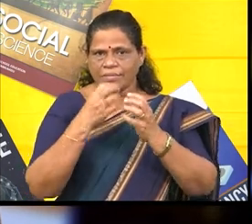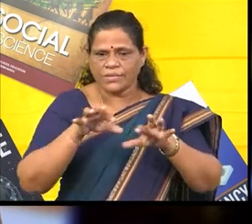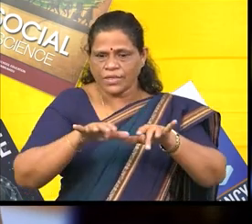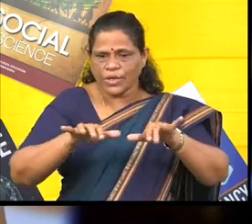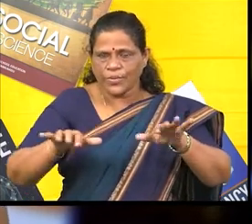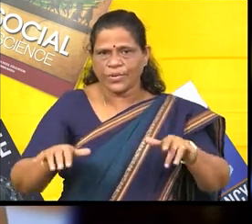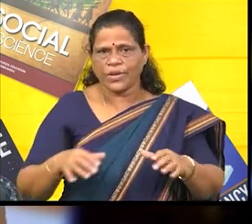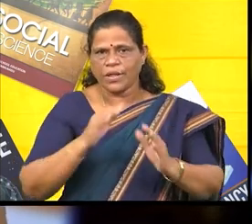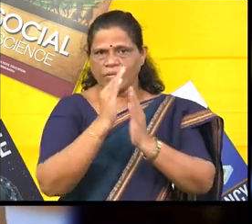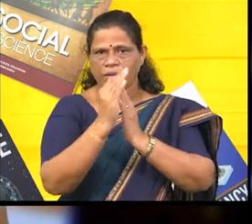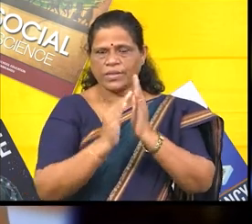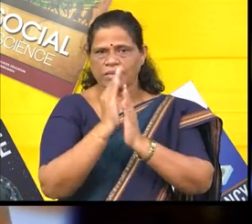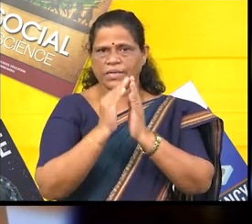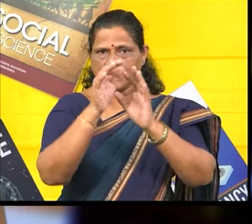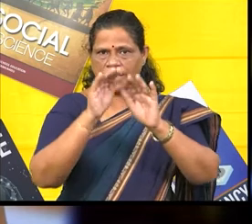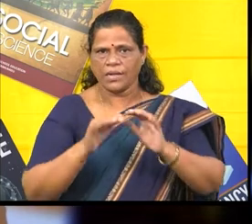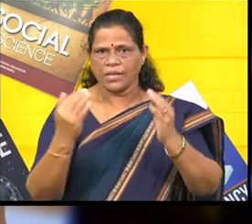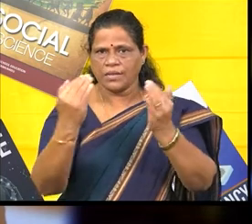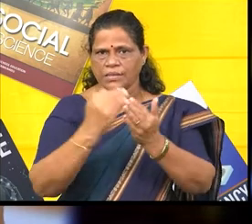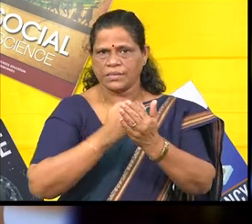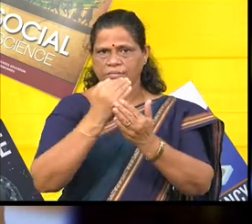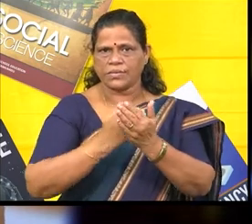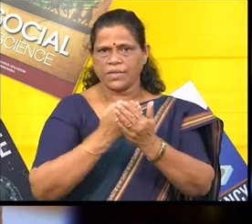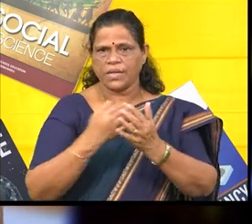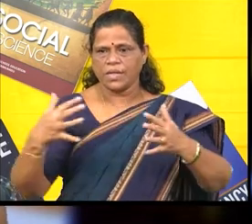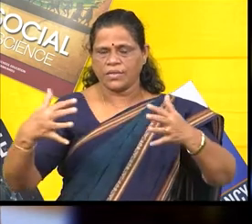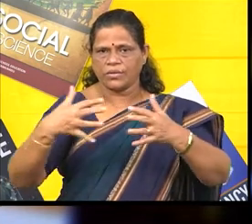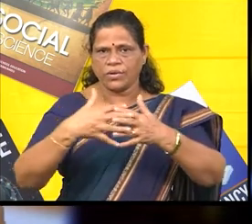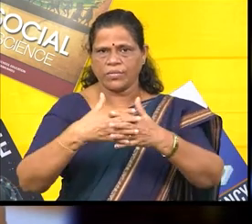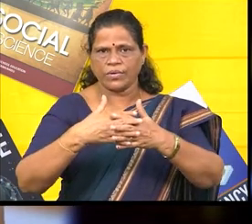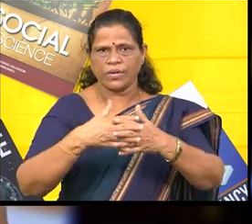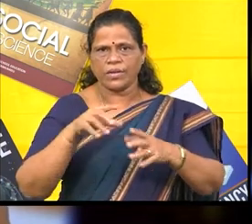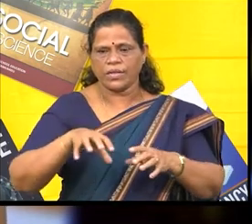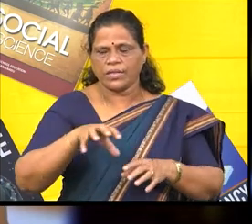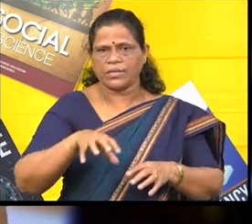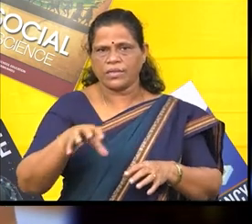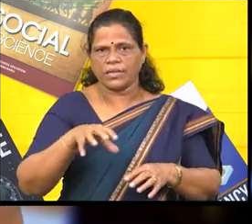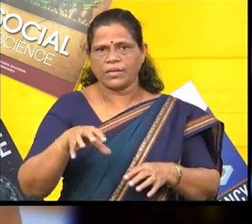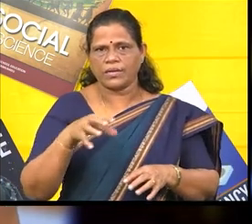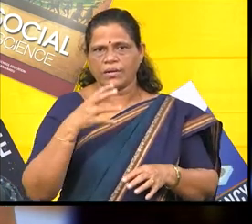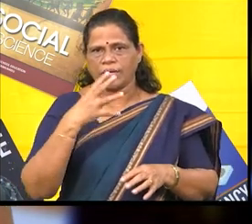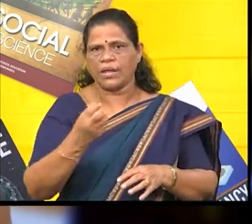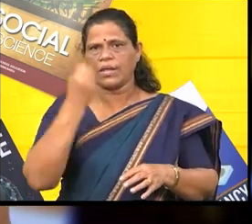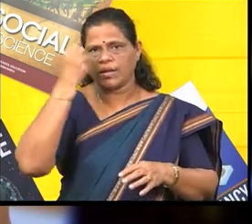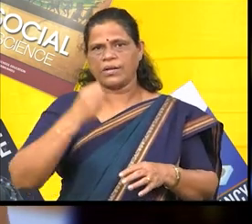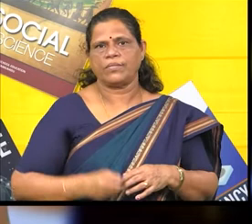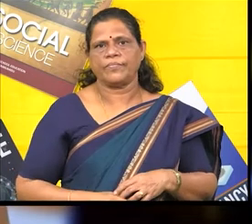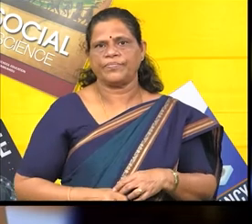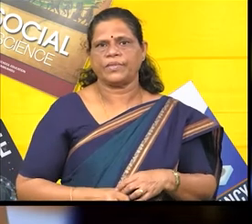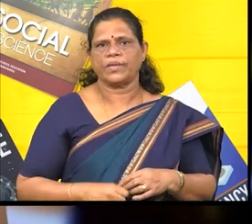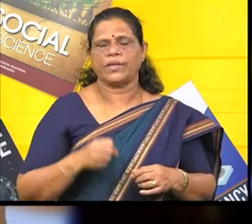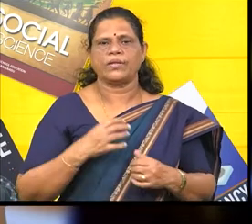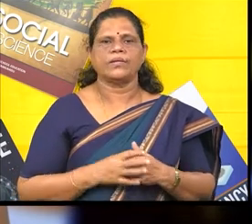கணினியில் அவருடைய விவரங்கள் எல்லாம் சேமித்து வைப்பிருக்காங்க, வைத்திருப்பார்கள். அதனோட கம்பேர் பண்ணி நம்ம திருட்டு வழக்குகளை, அந்த குற்றங்களை